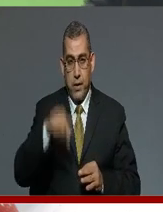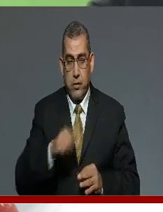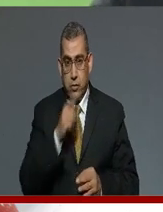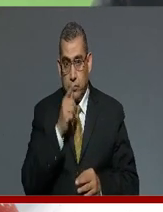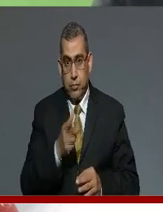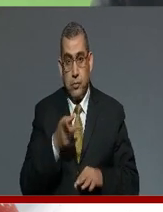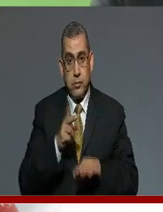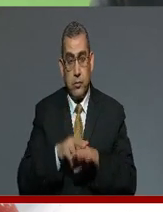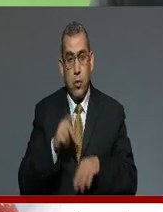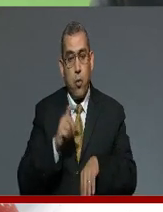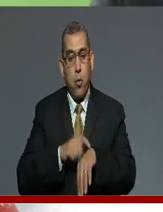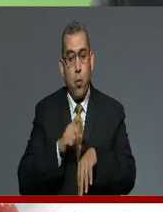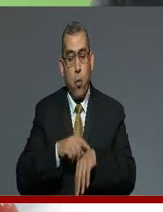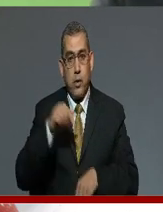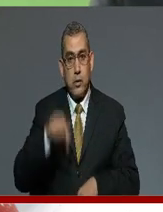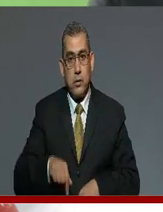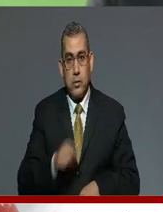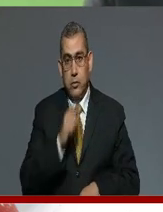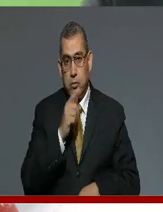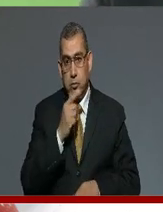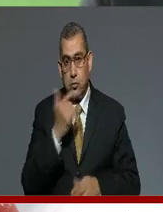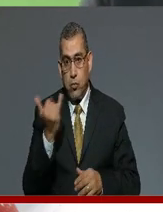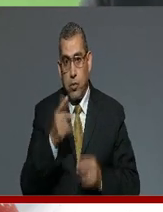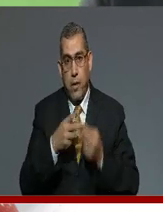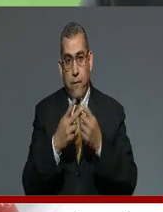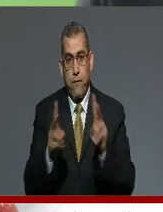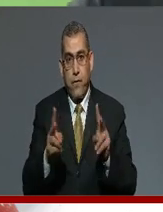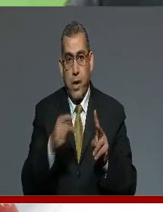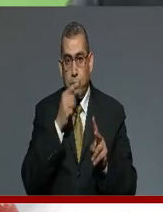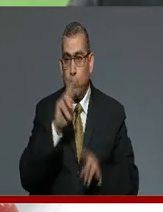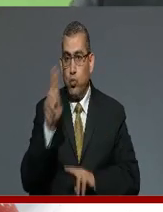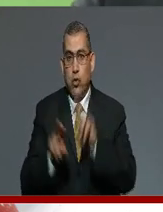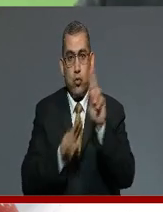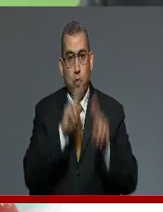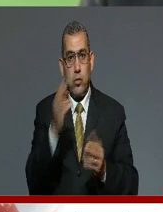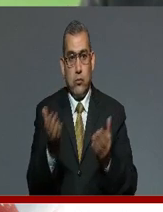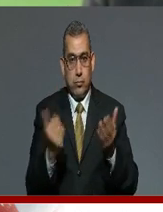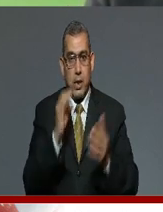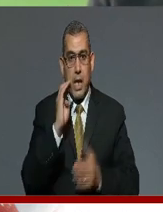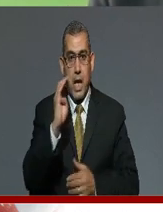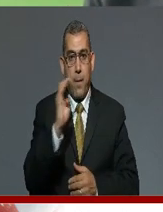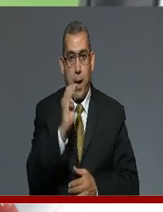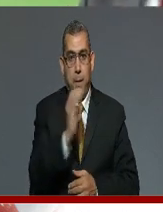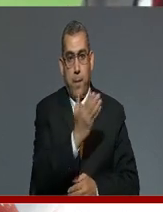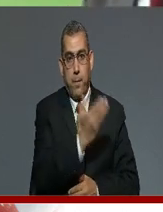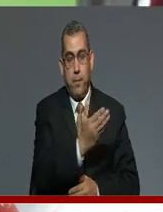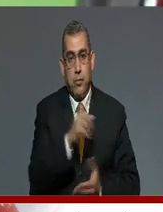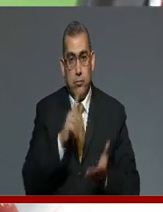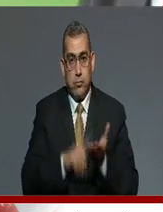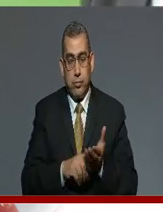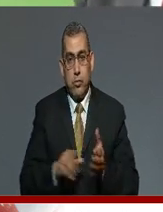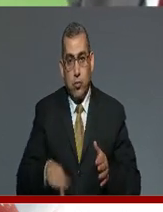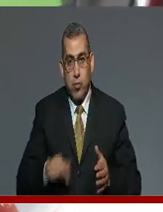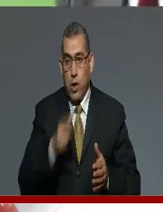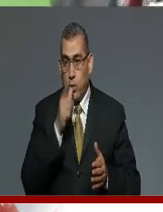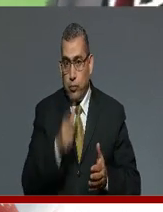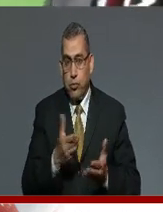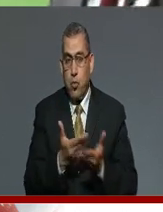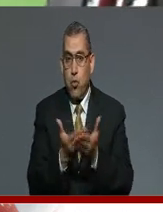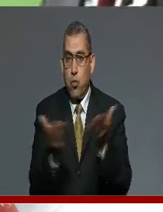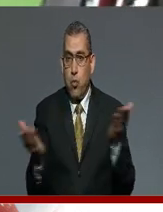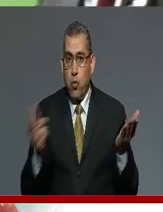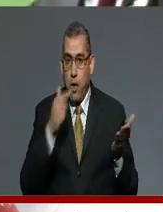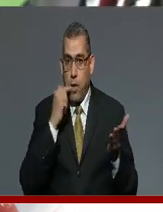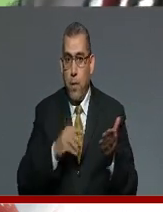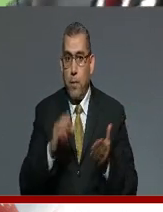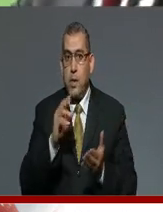وحين الوقت الان لكي نفتح الباب للاسئله والاجابات سوف نحصل الان على مجموعه